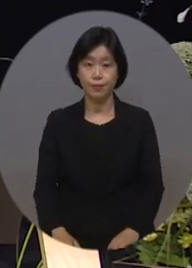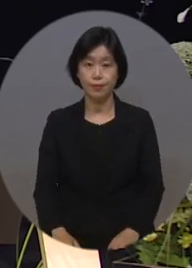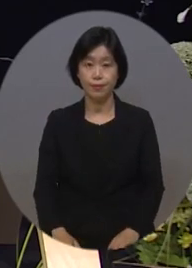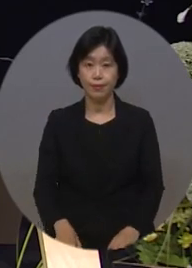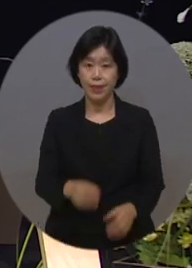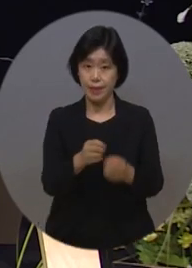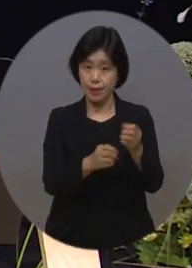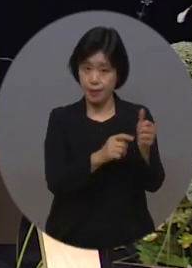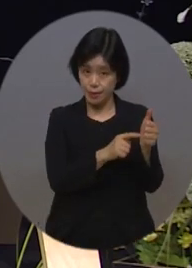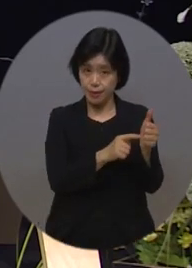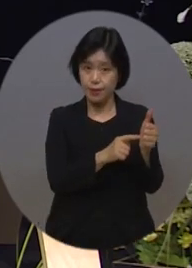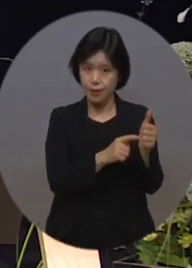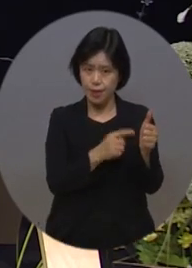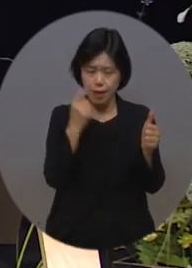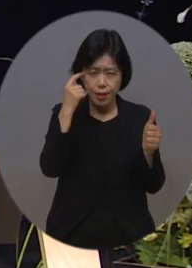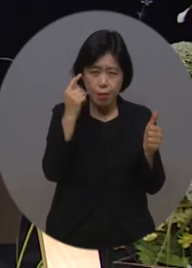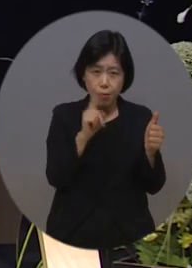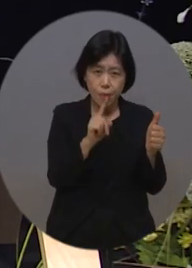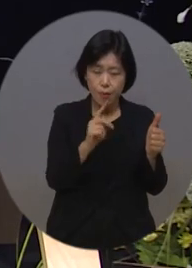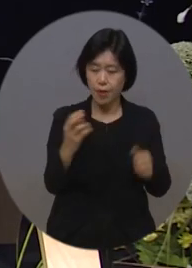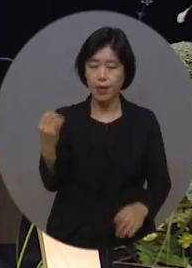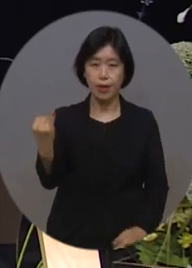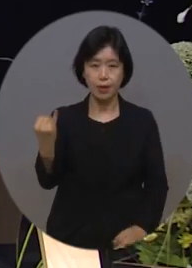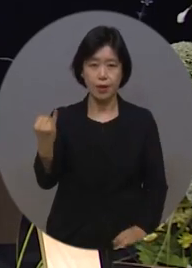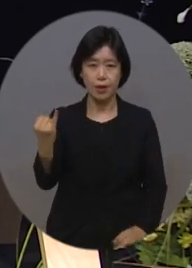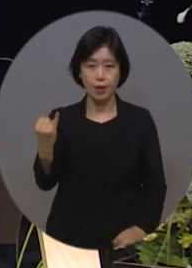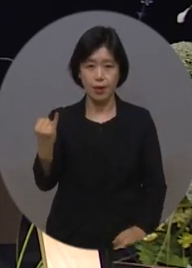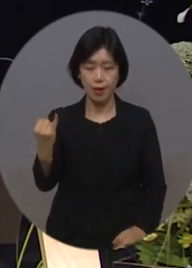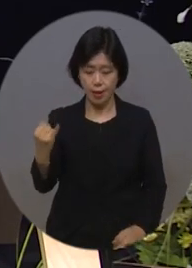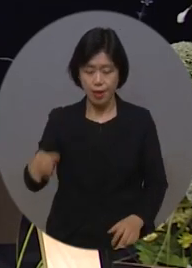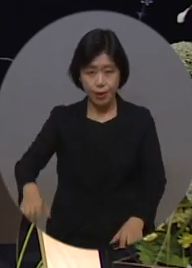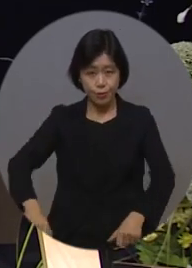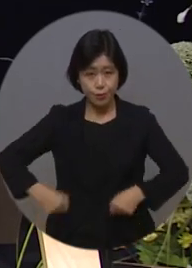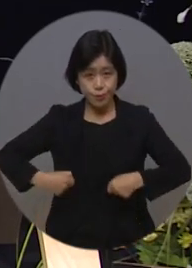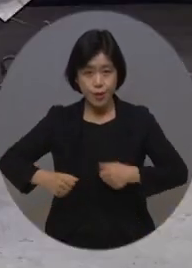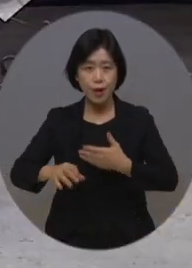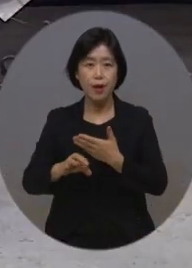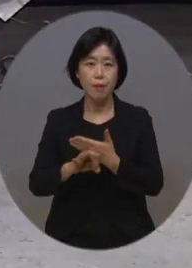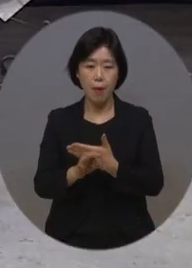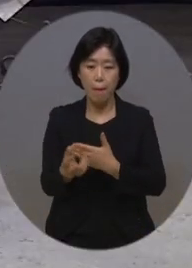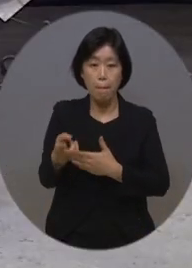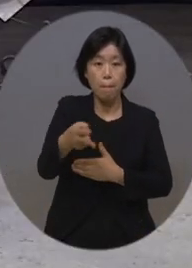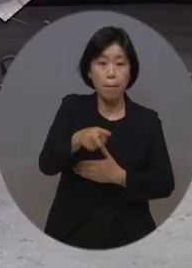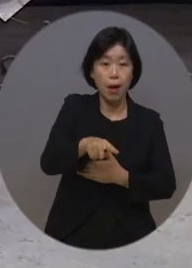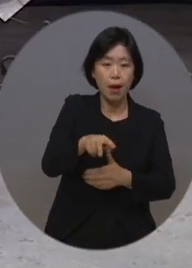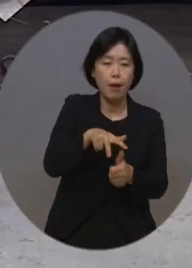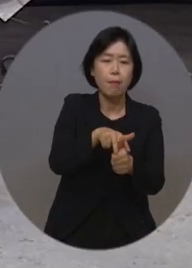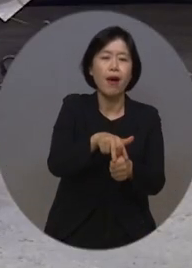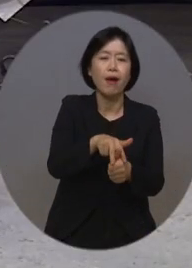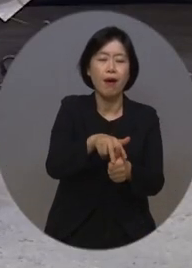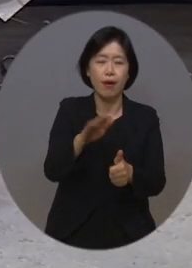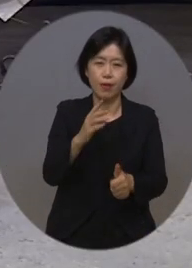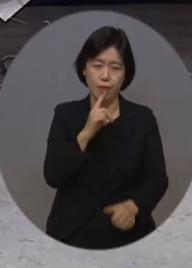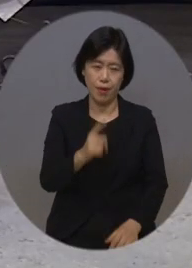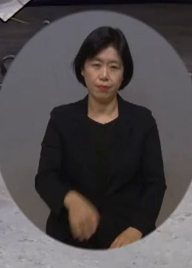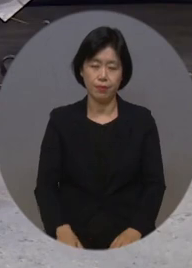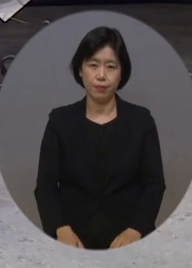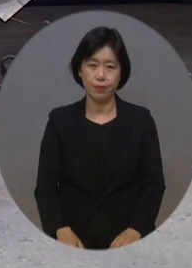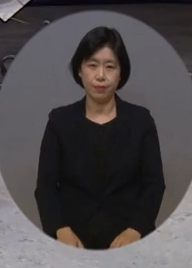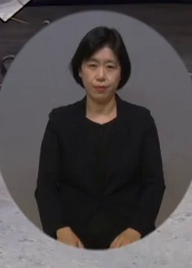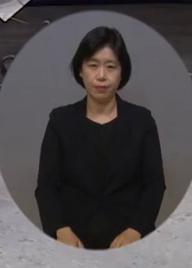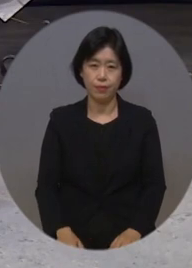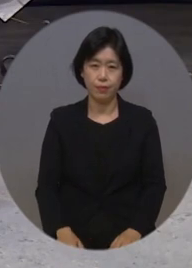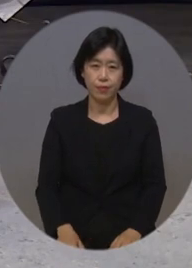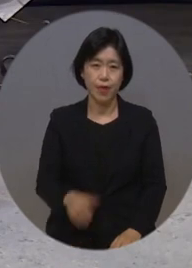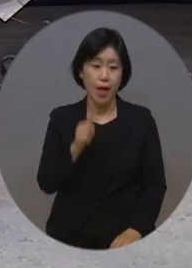시인은 여성이 스타킹을 신으면 갈색 앞말이 된다고 비유합니다. 스타킹과 앞말이 갈색이라는